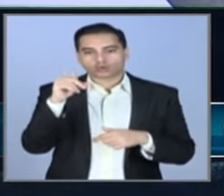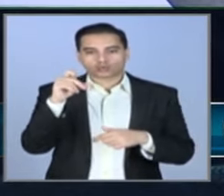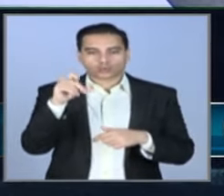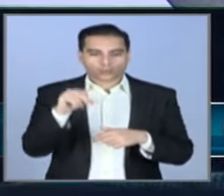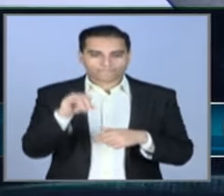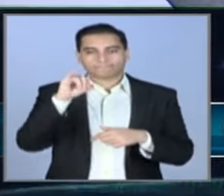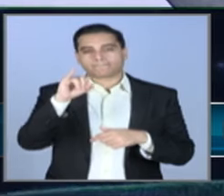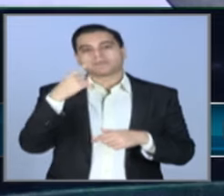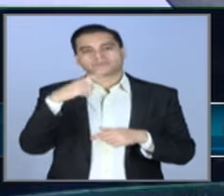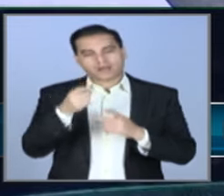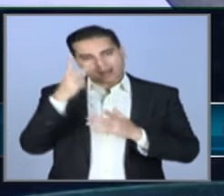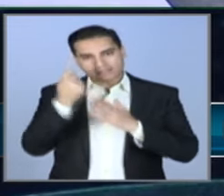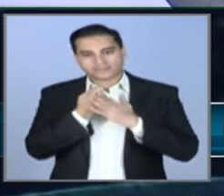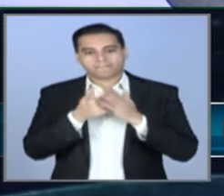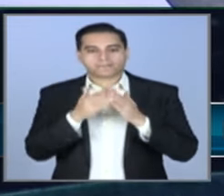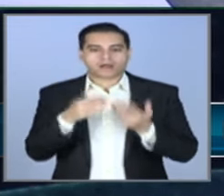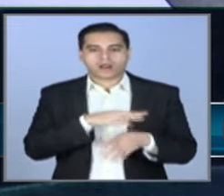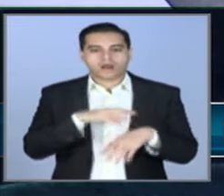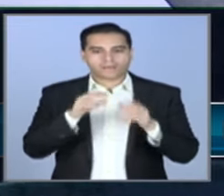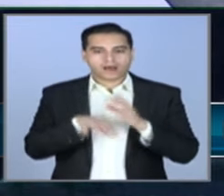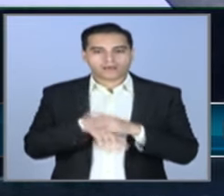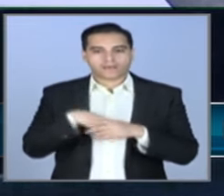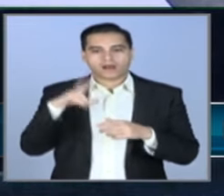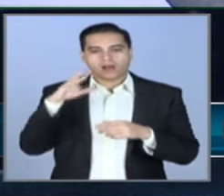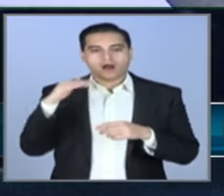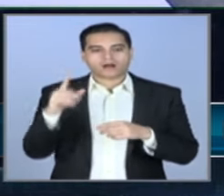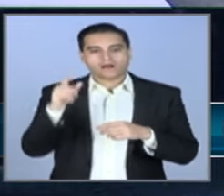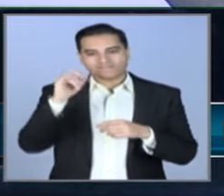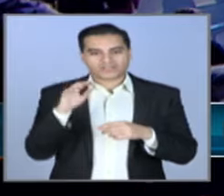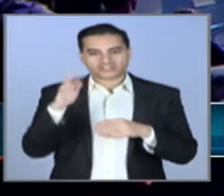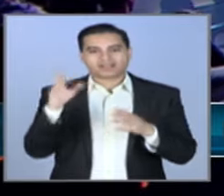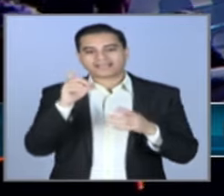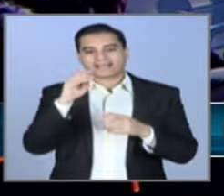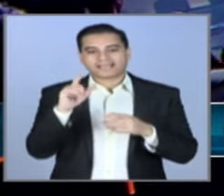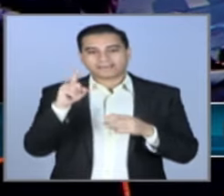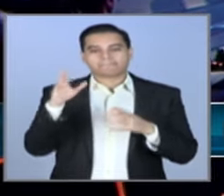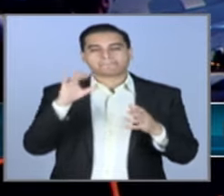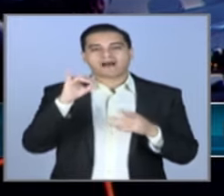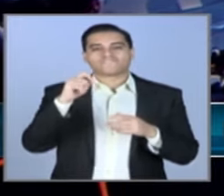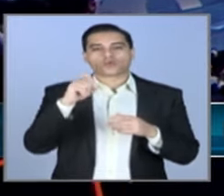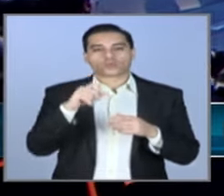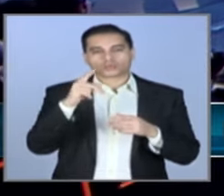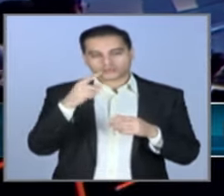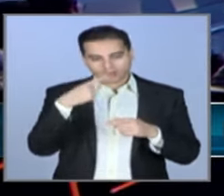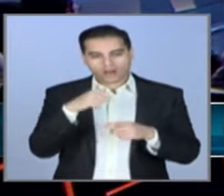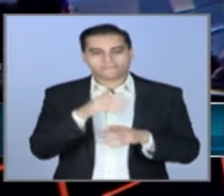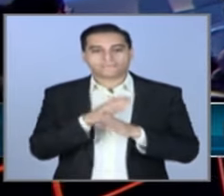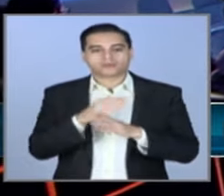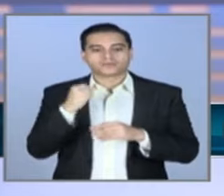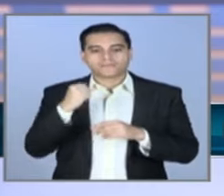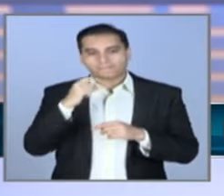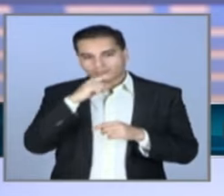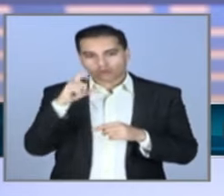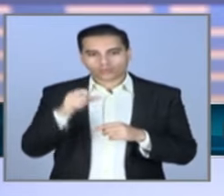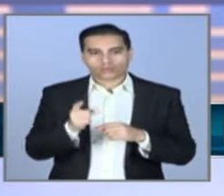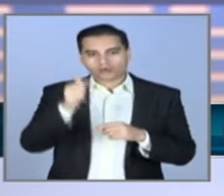من هو الأديب المصري الراحل مؤلف رواية الحرافيش؟ نجيب محفوظ. صح. ما الرياضة التي تحترفها البطلة المصرية نوران